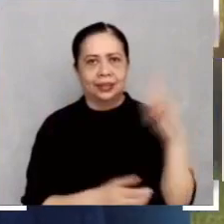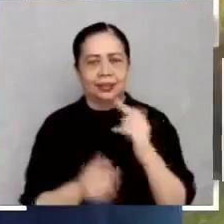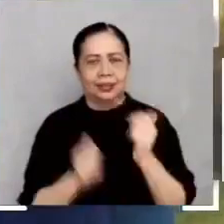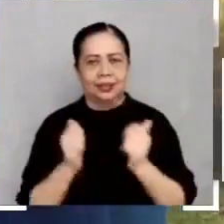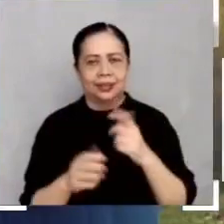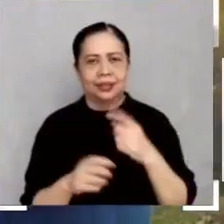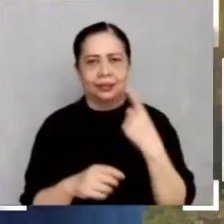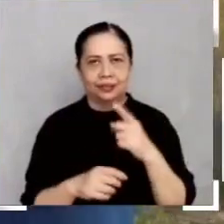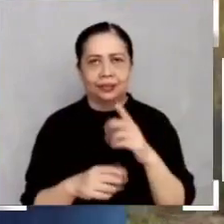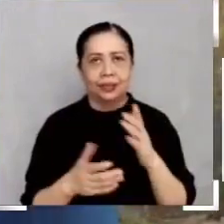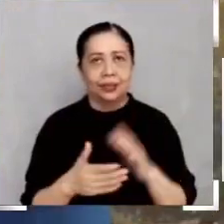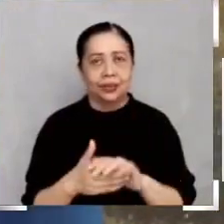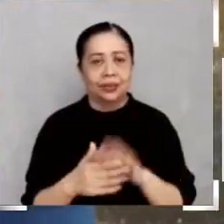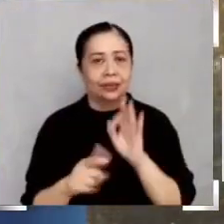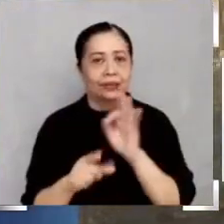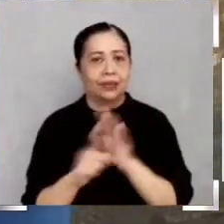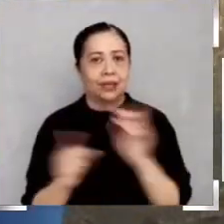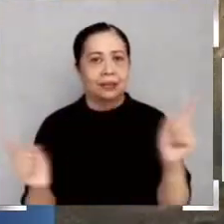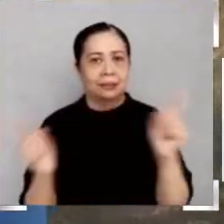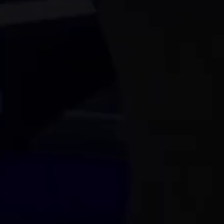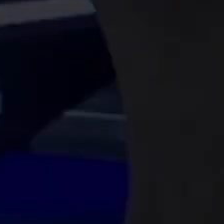isang fan meet.